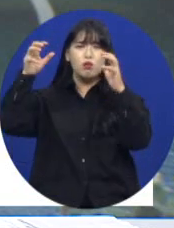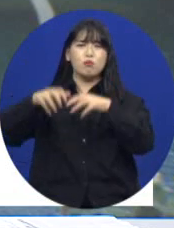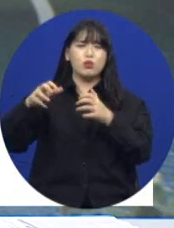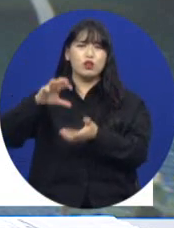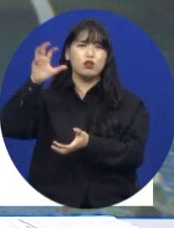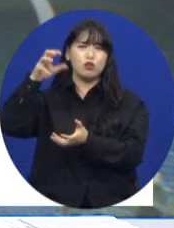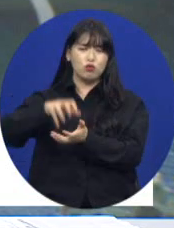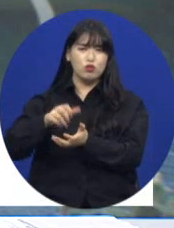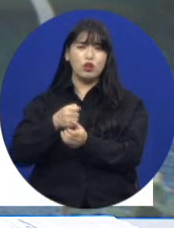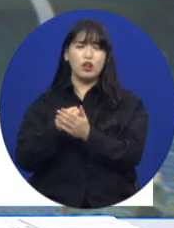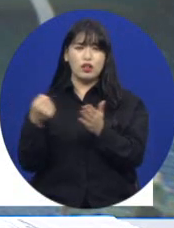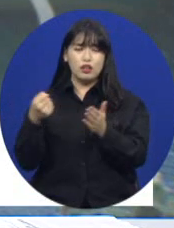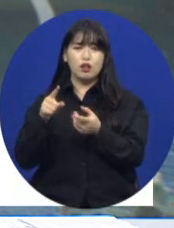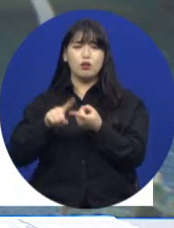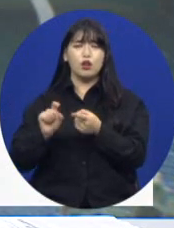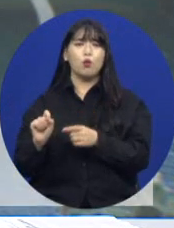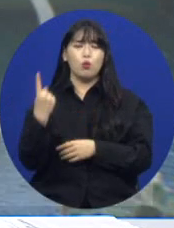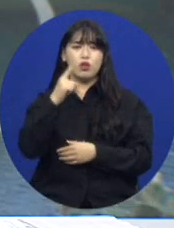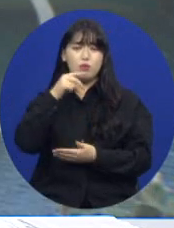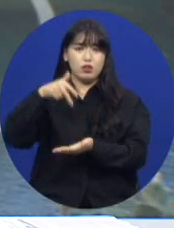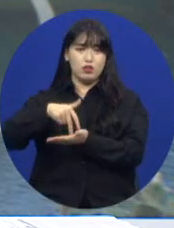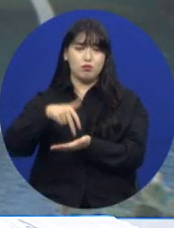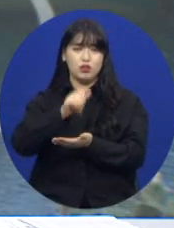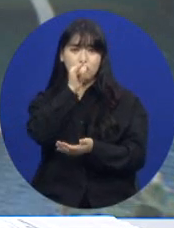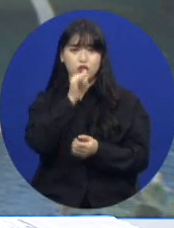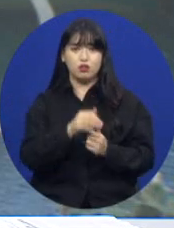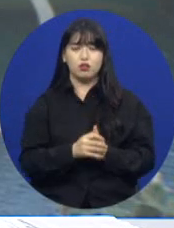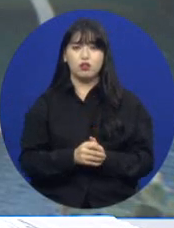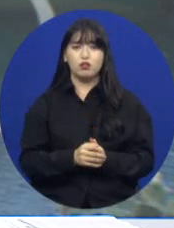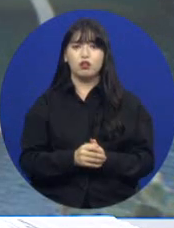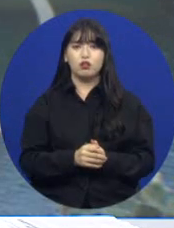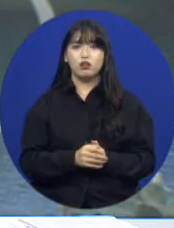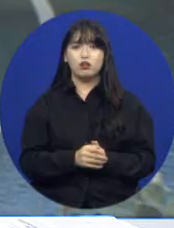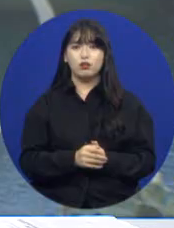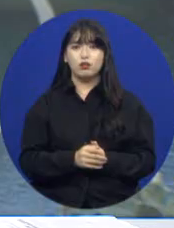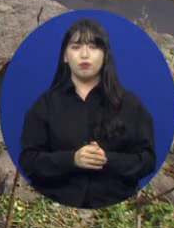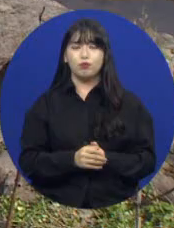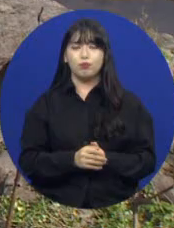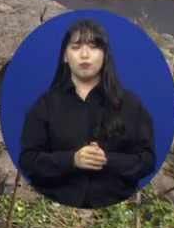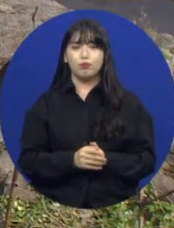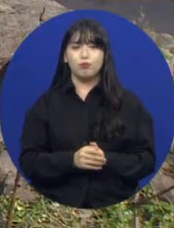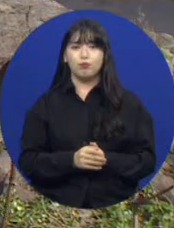감소가 원인이라는 입장입니다. 박성동 기자입니다.